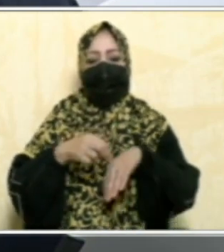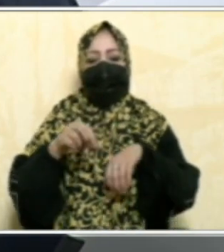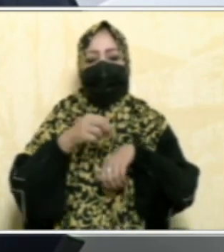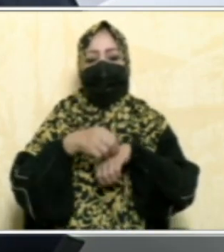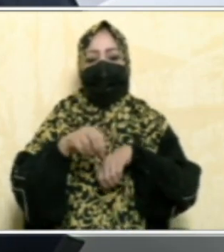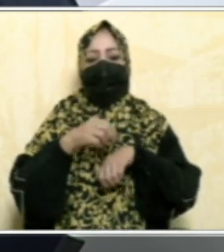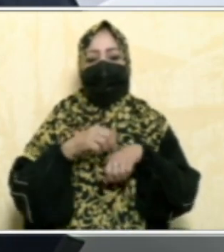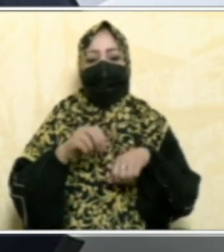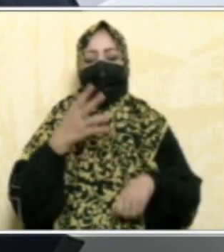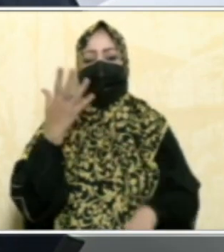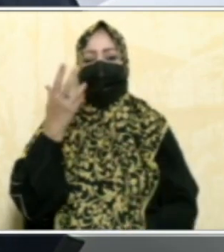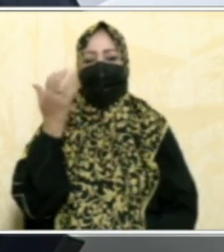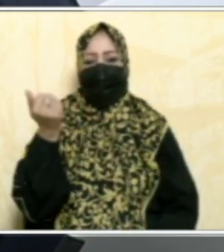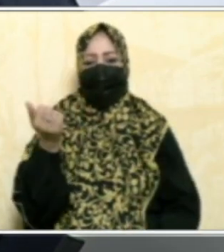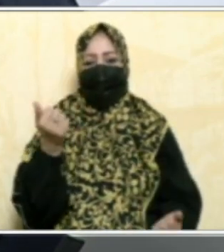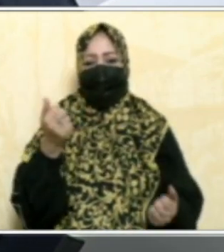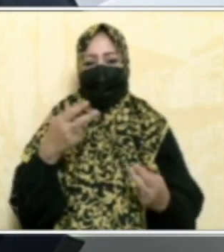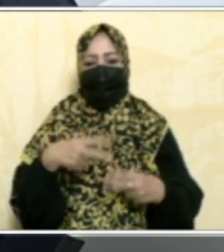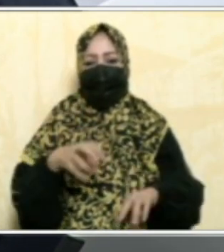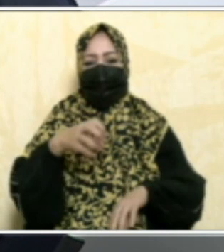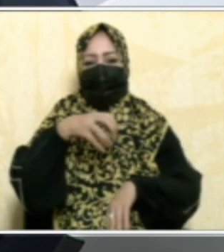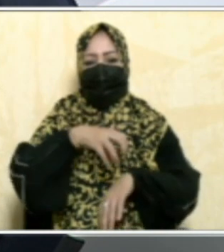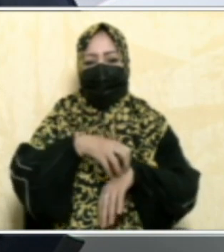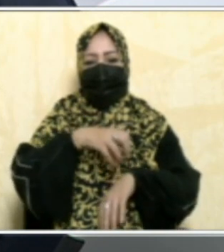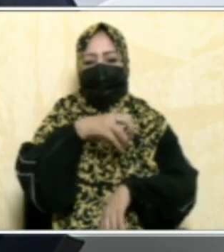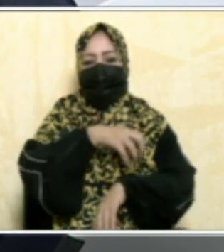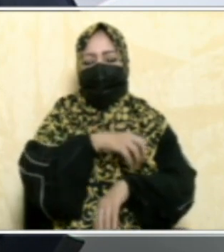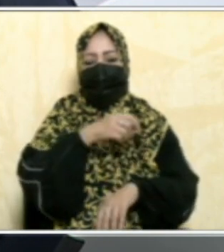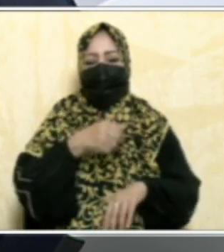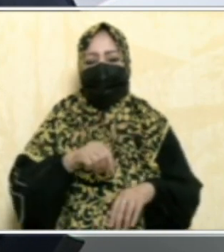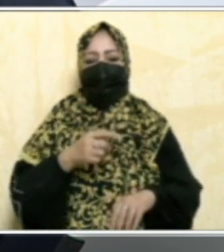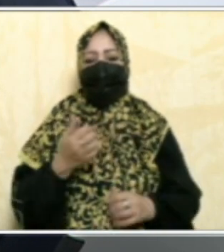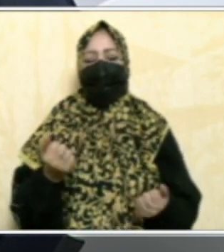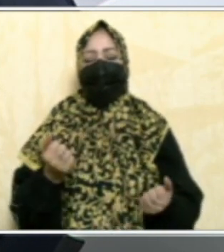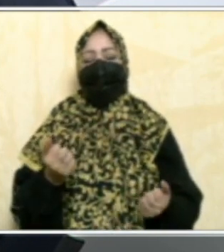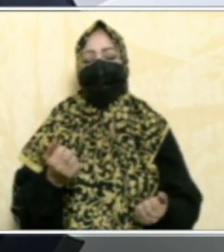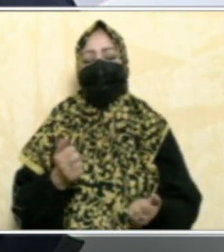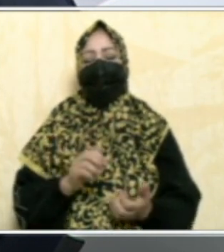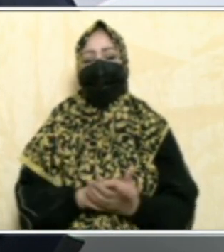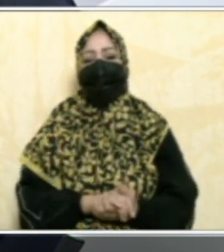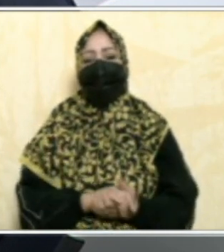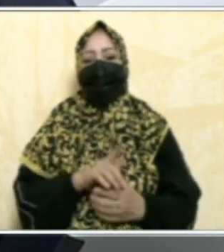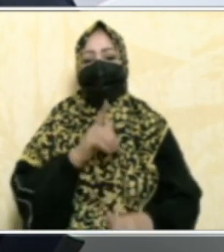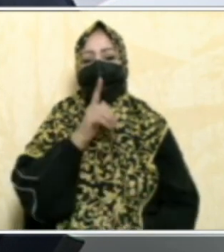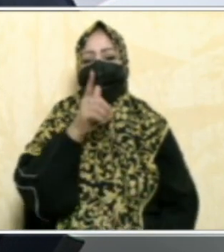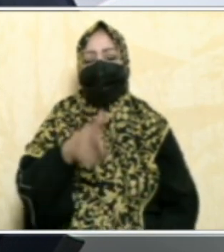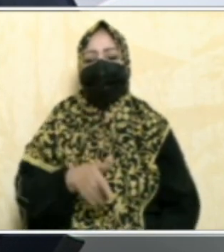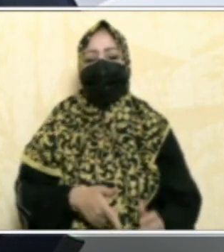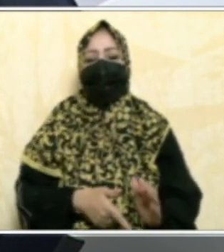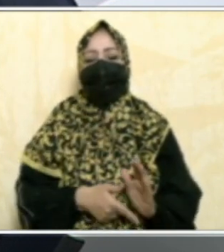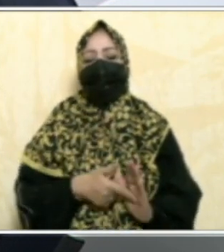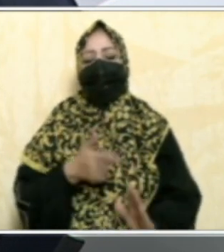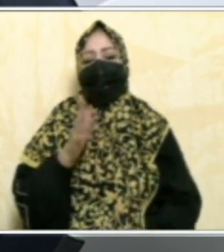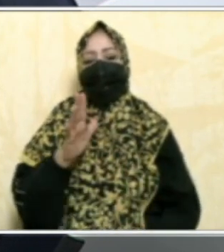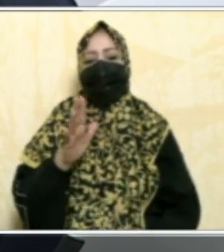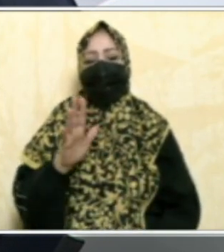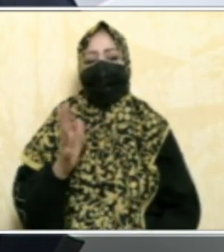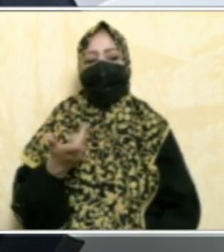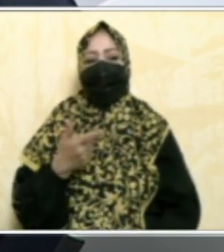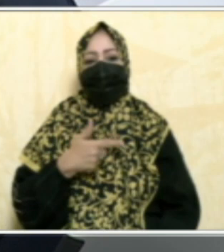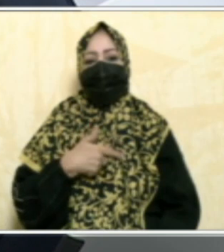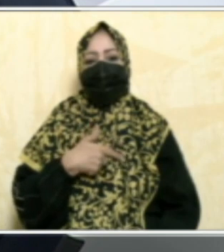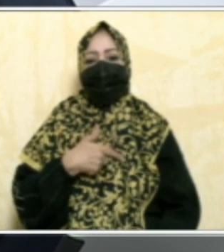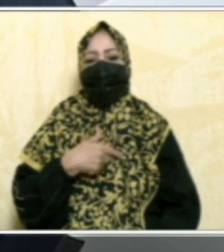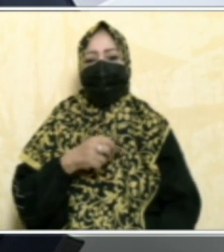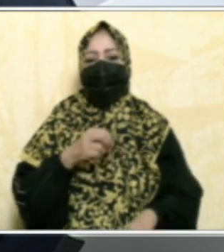الحجامة يوم الأربعاء، نقول أولا الحجامة قد تكون للتداوي، يعني